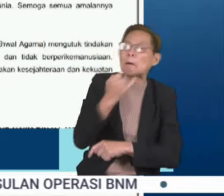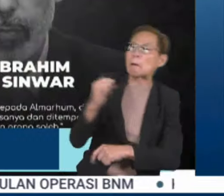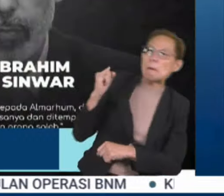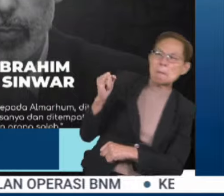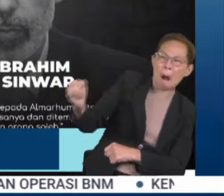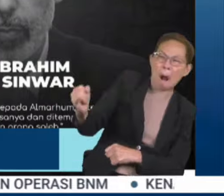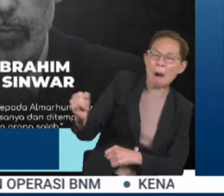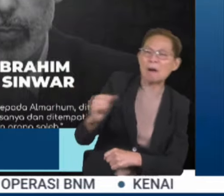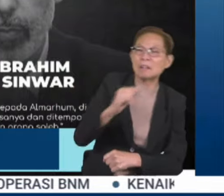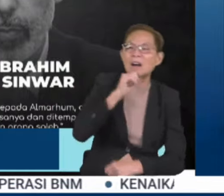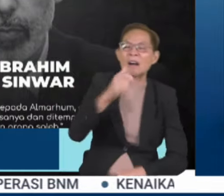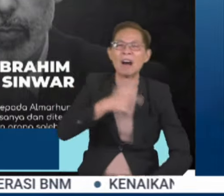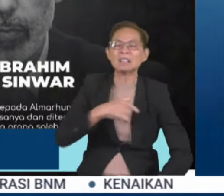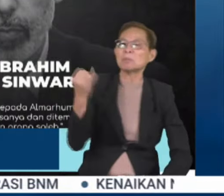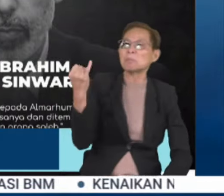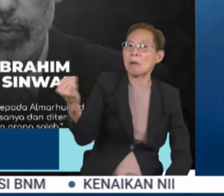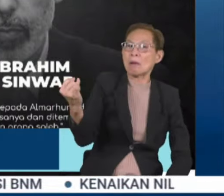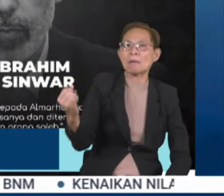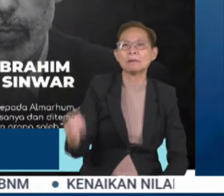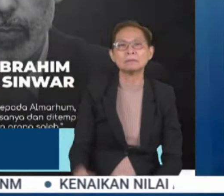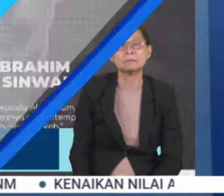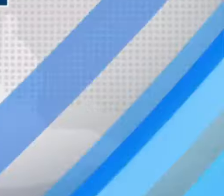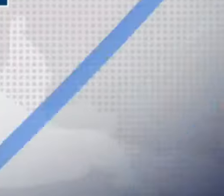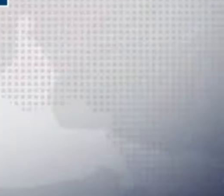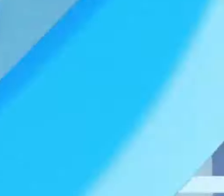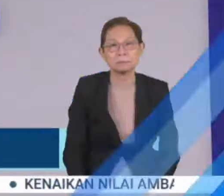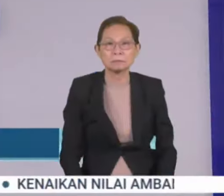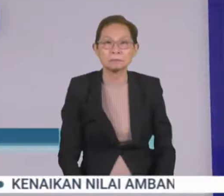dan tidak berperi kemanusiaan.